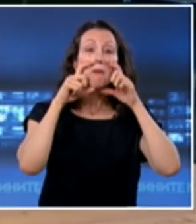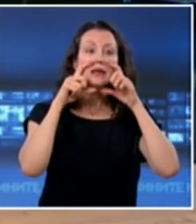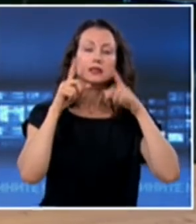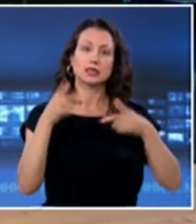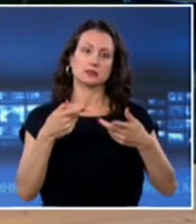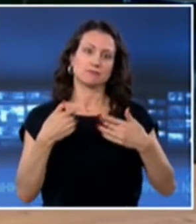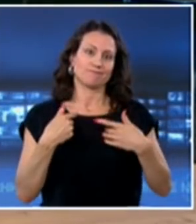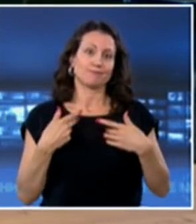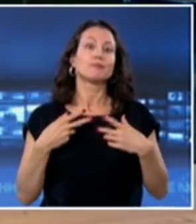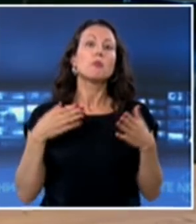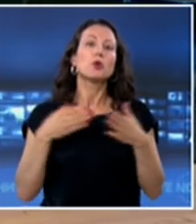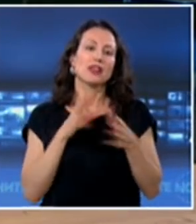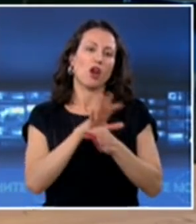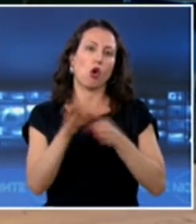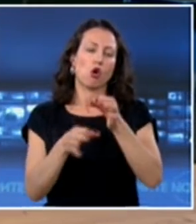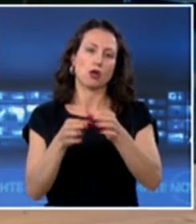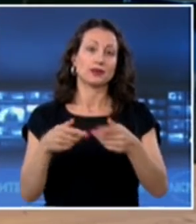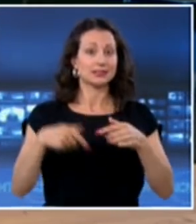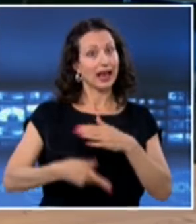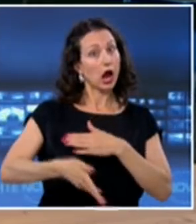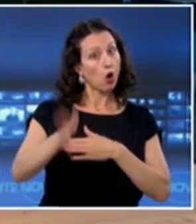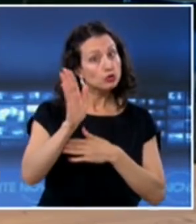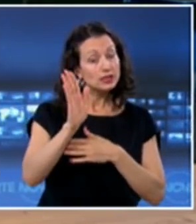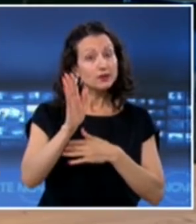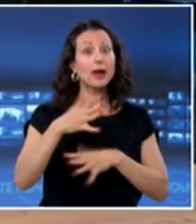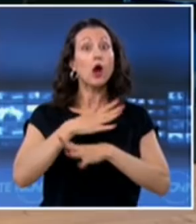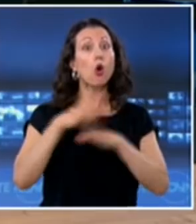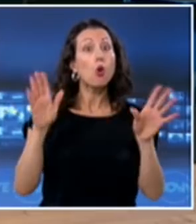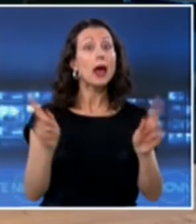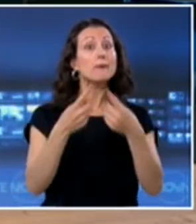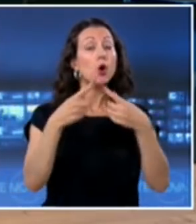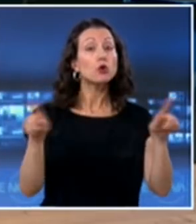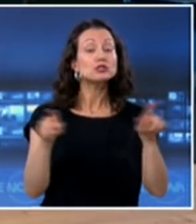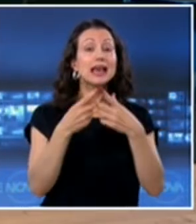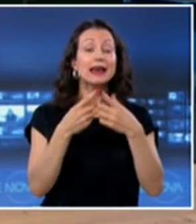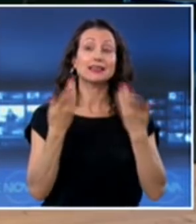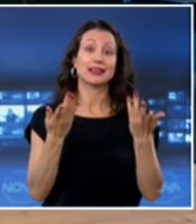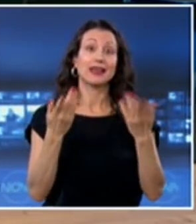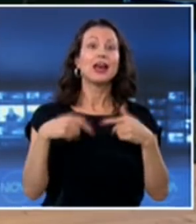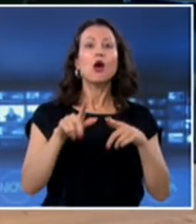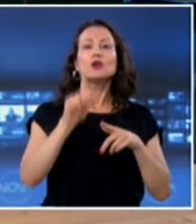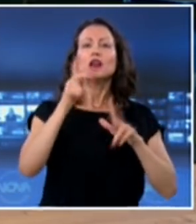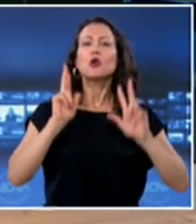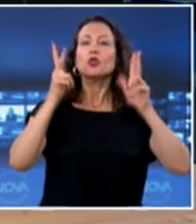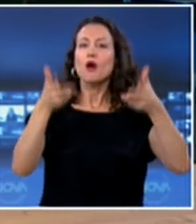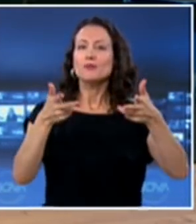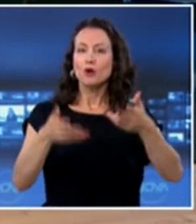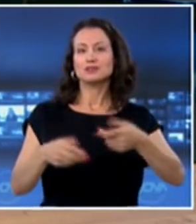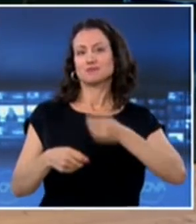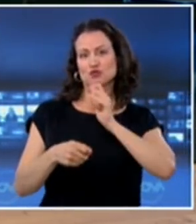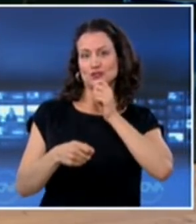Стоян Нешев и големия митинг-концерт, организиран на Орлов мост от протестиращите срещу кабинета и главния прокурор. Стояна, към